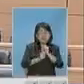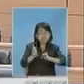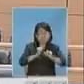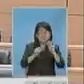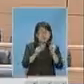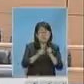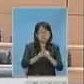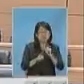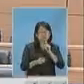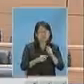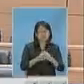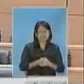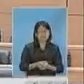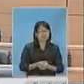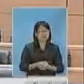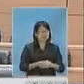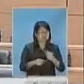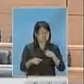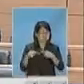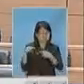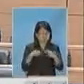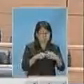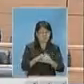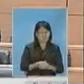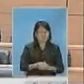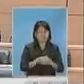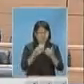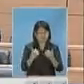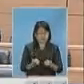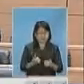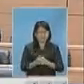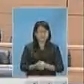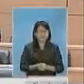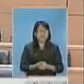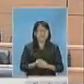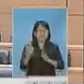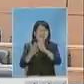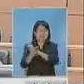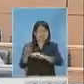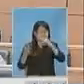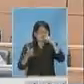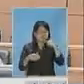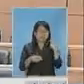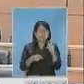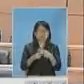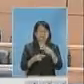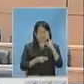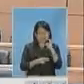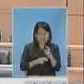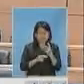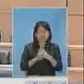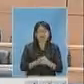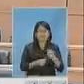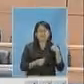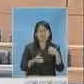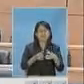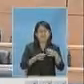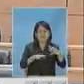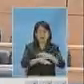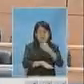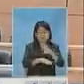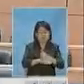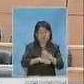วันนี้สิ่งที่บ้านเมืองนี้ได้เกิดความเสียหายเนี่ยมีพรรคการเมืองพรรค